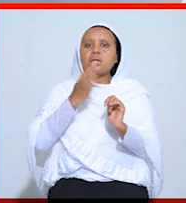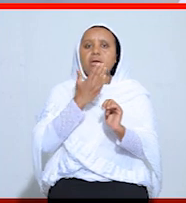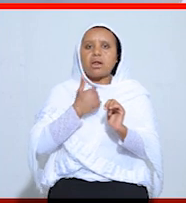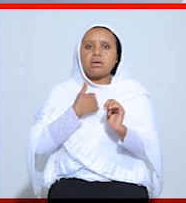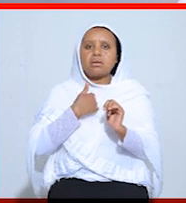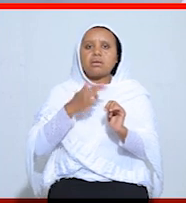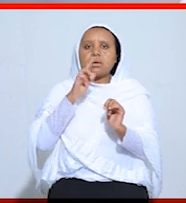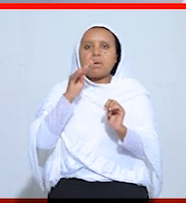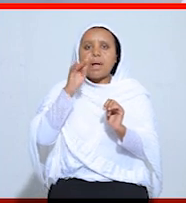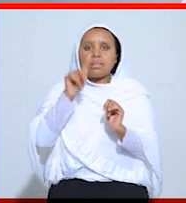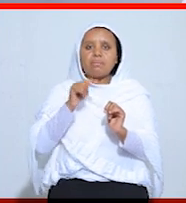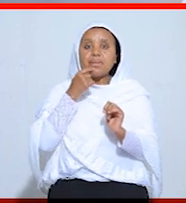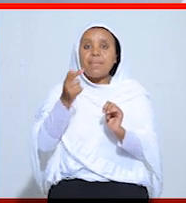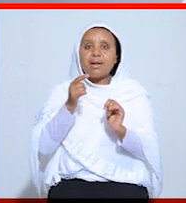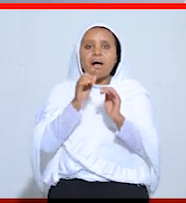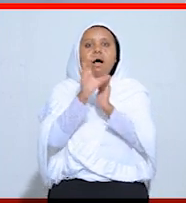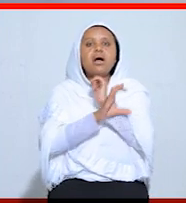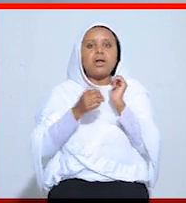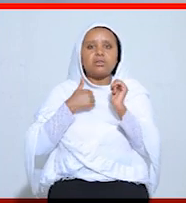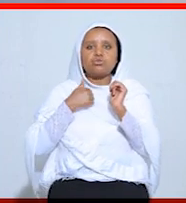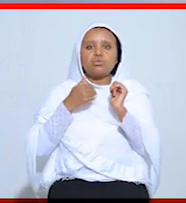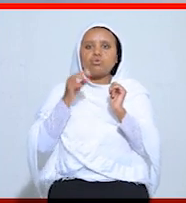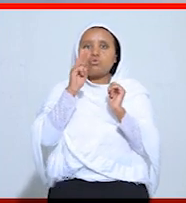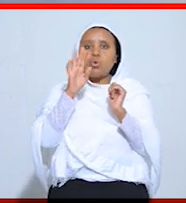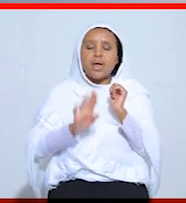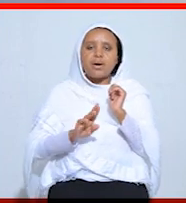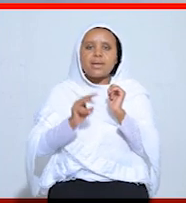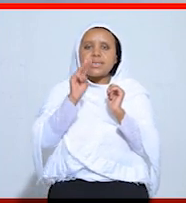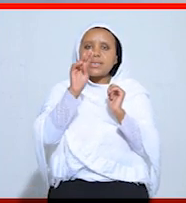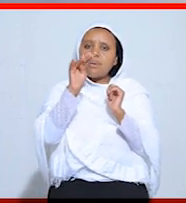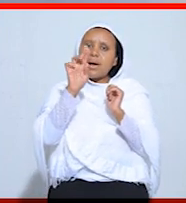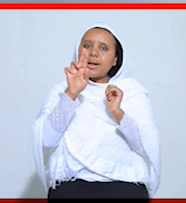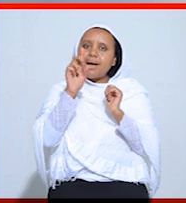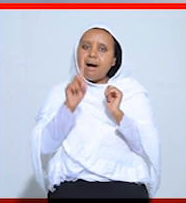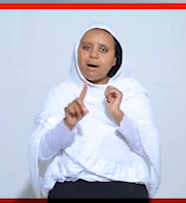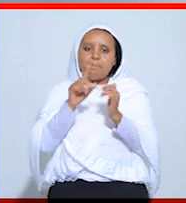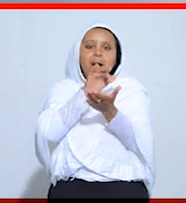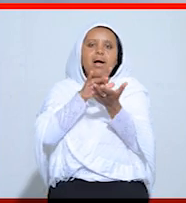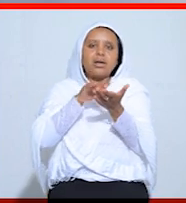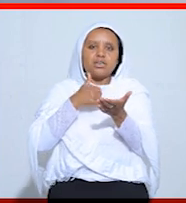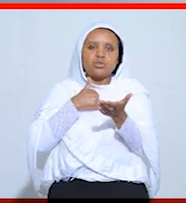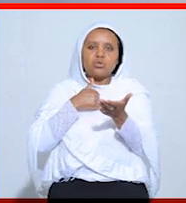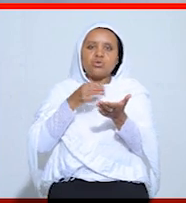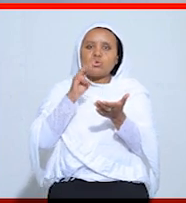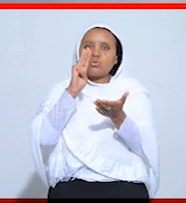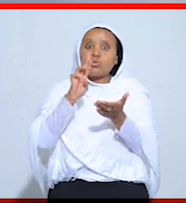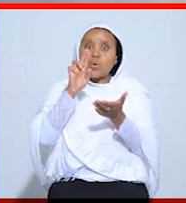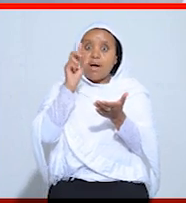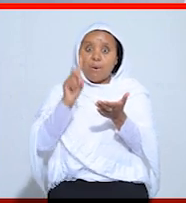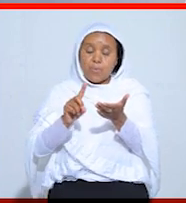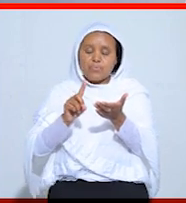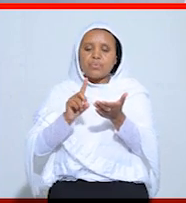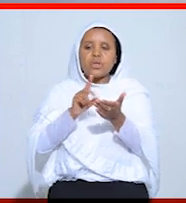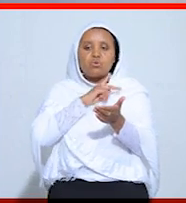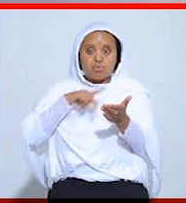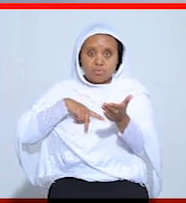ሬማት የምትባል ሀገር አለች። ይቺ ሀገር በሶርያና በሰማርያ መካከል ናት ይላል። እንግዲህ የሶርያው ንጉሥ ከበረታ